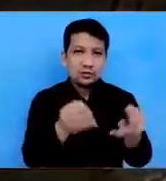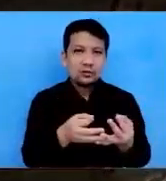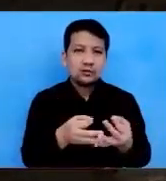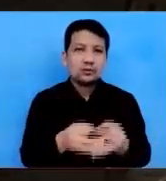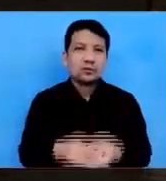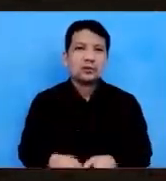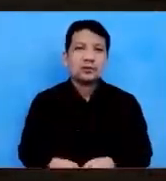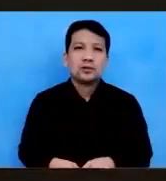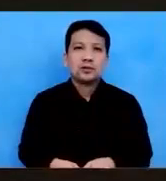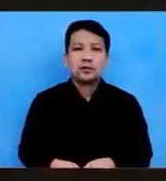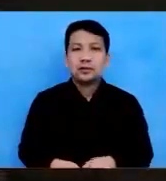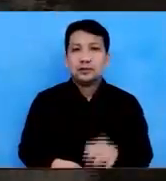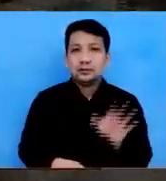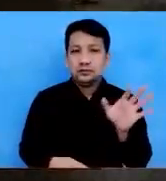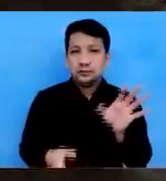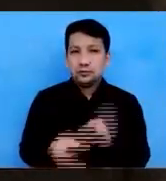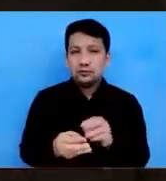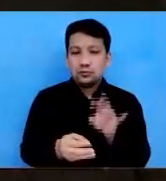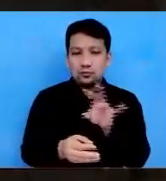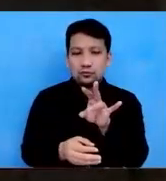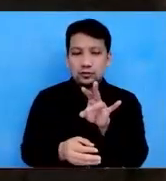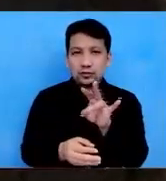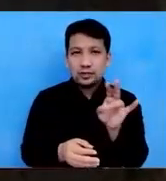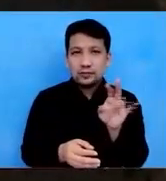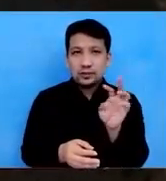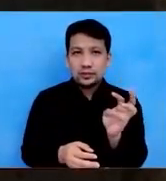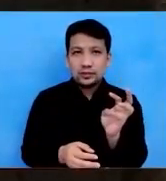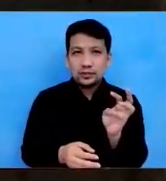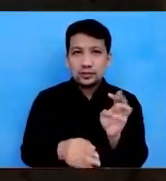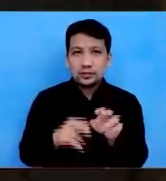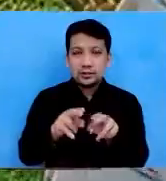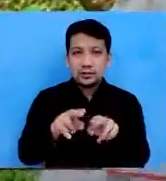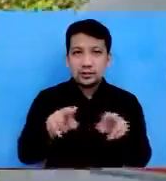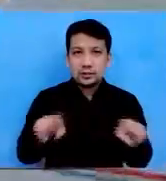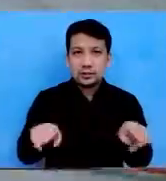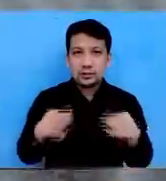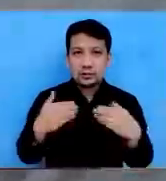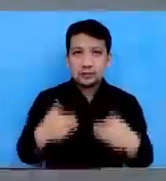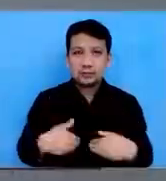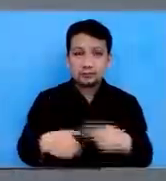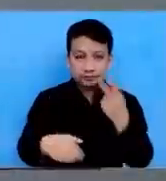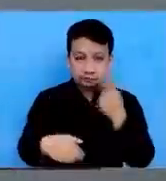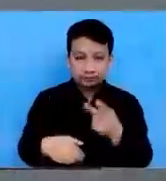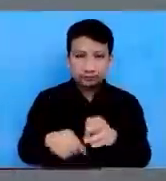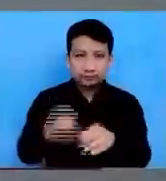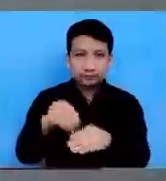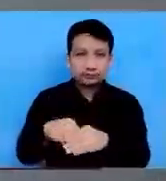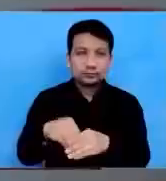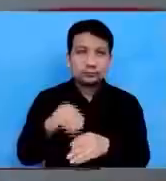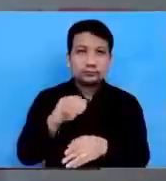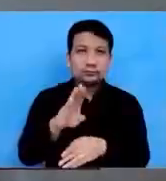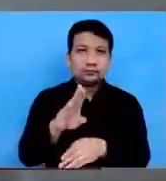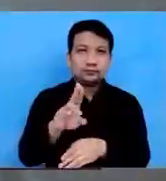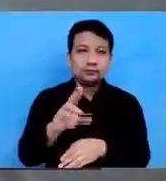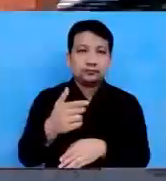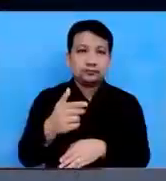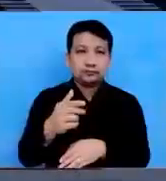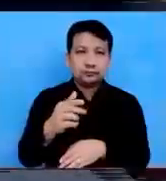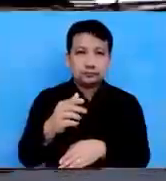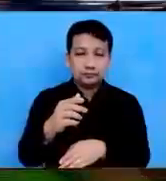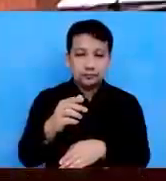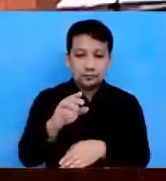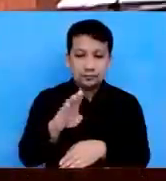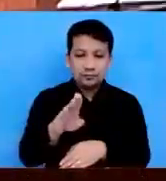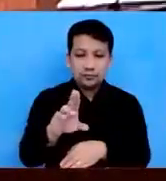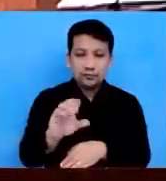na inmate sa 176 na bangkay ng believed convicts na nadiskubre ng Bureau Officer in Charge Gregorio Katapang sa morgue